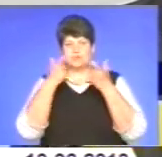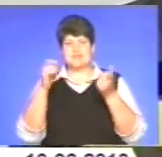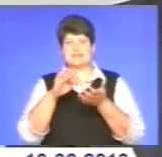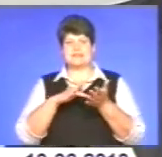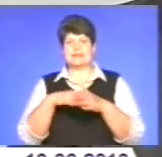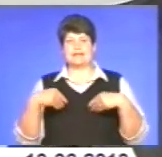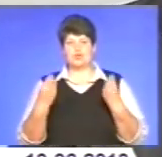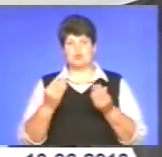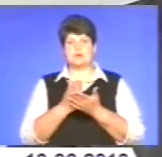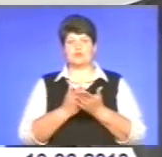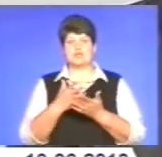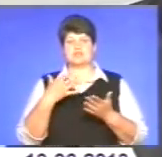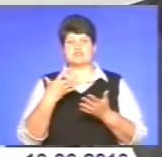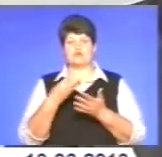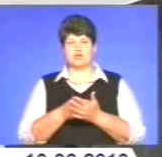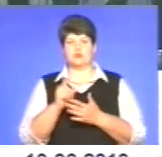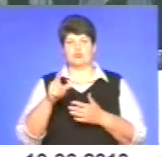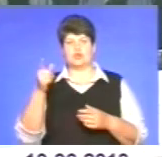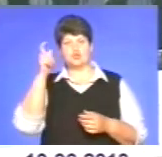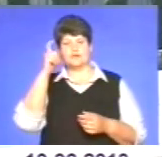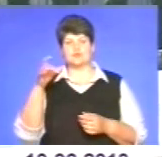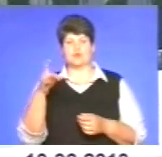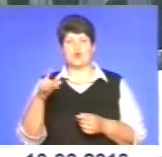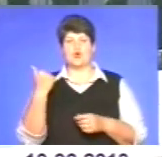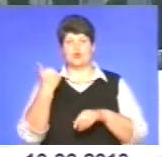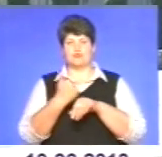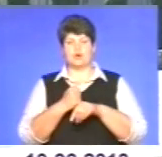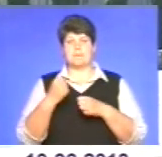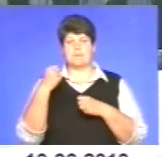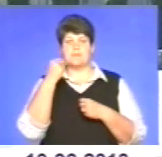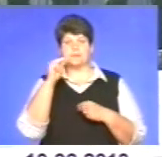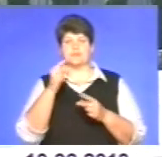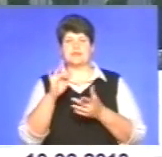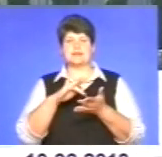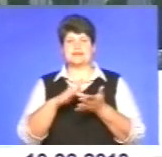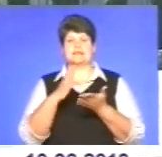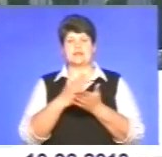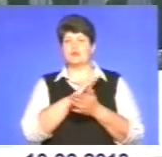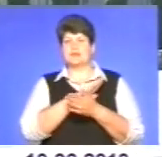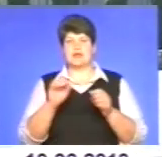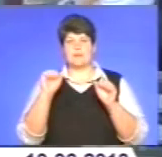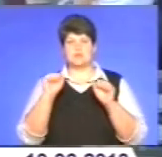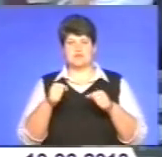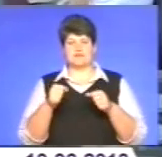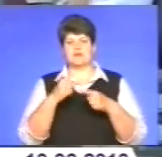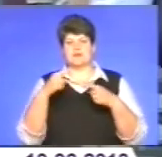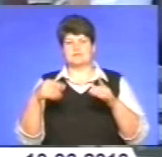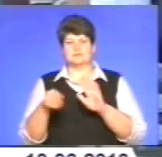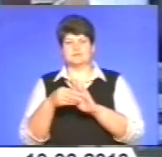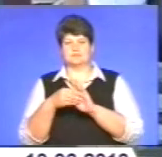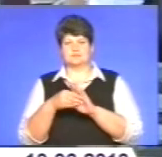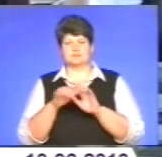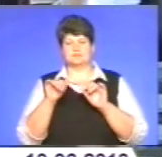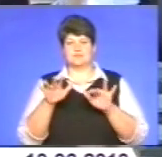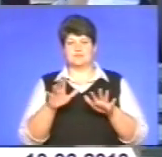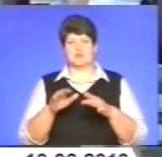для своїх жителів Чортківського району. Основною перевагою центру стане унеможливлення будь-яких корупційних дій з боку посадових